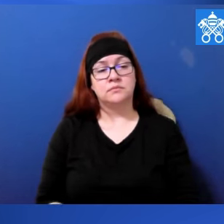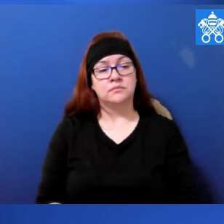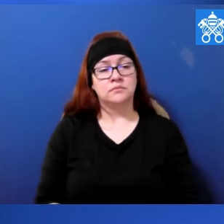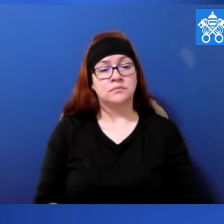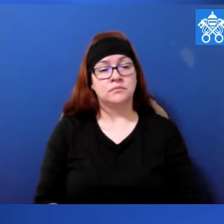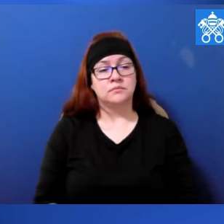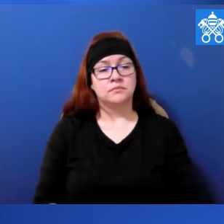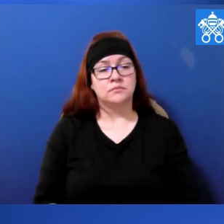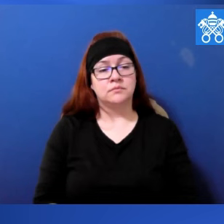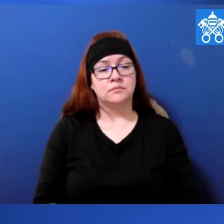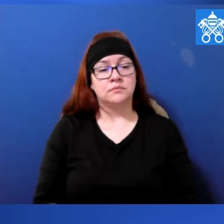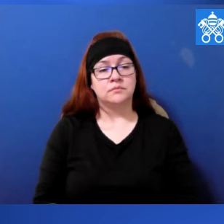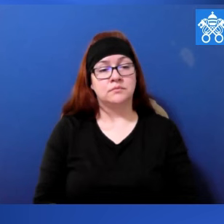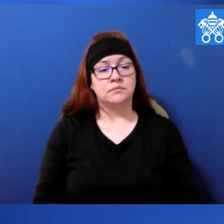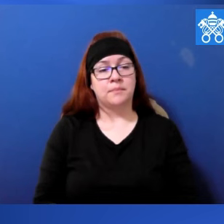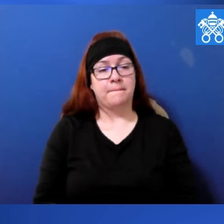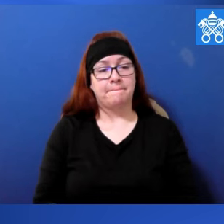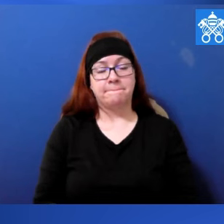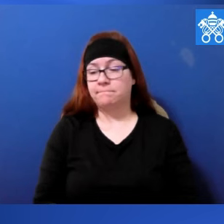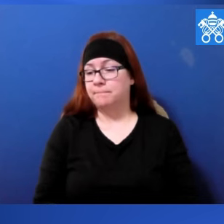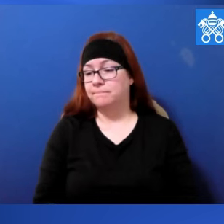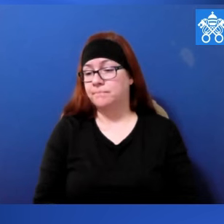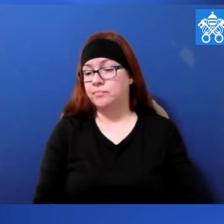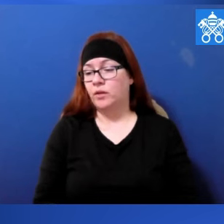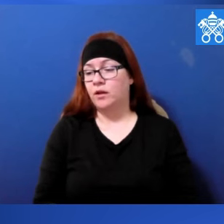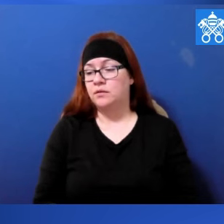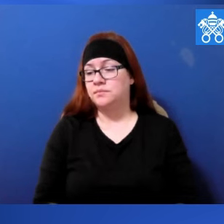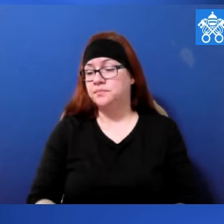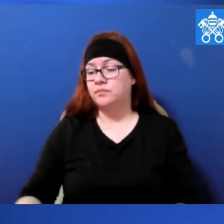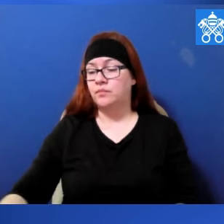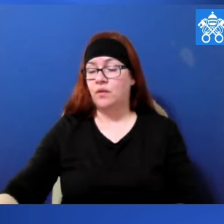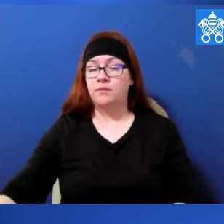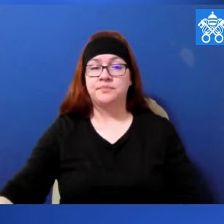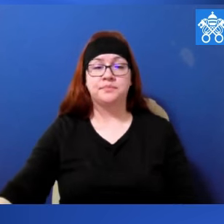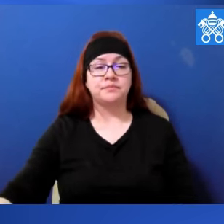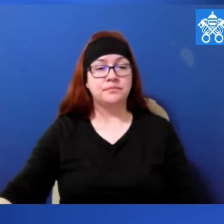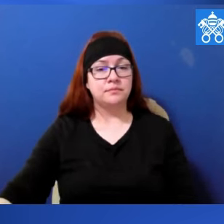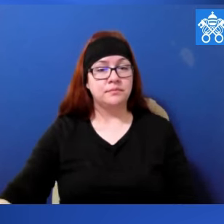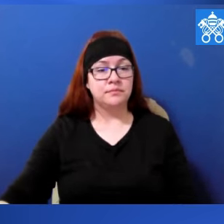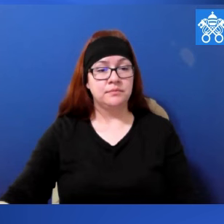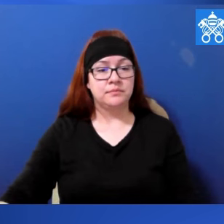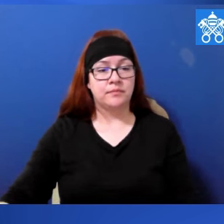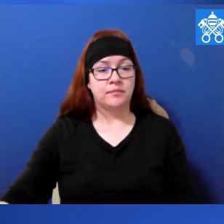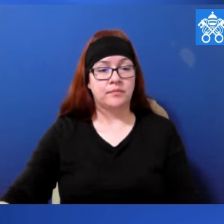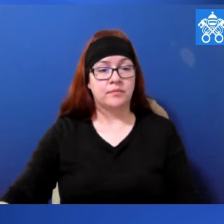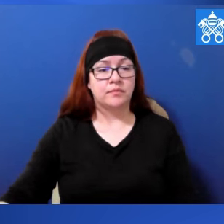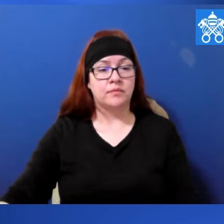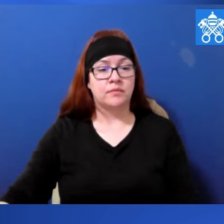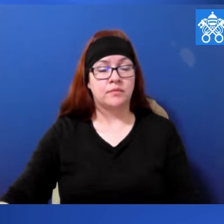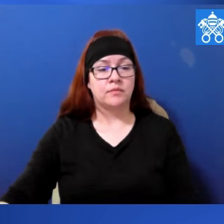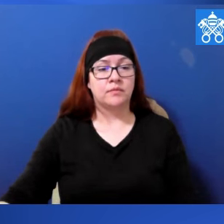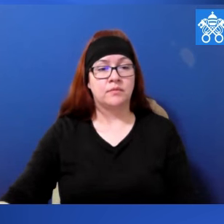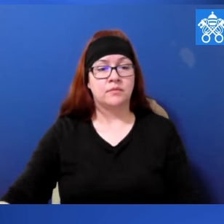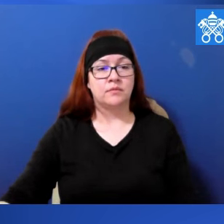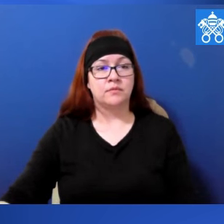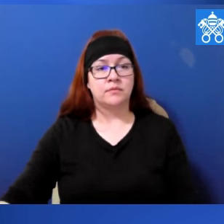في كل أنحاء العالم إلى عبوره للوصول إلى وجهتهم. والصحراء ليست فقط الصحراء، بل